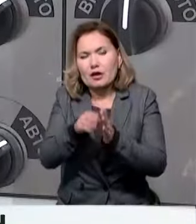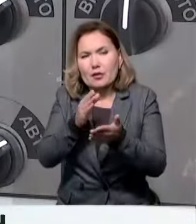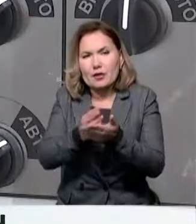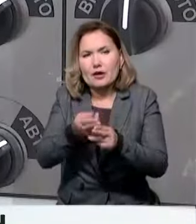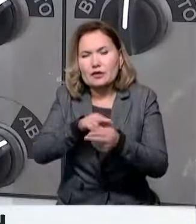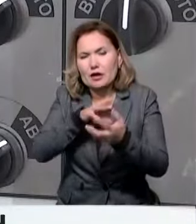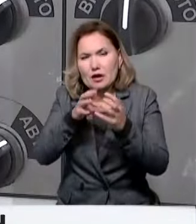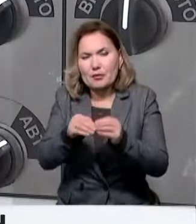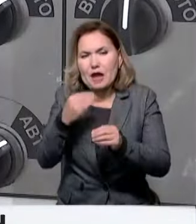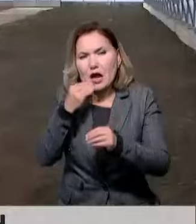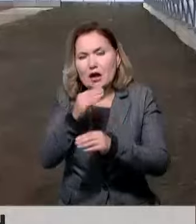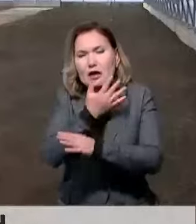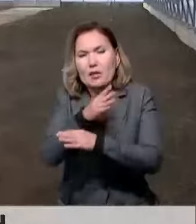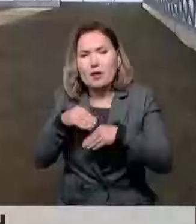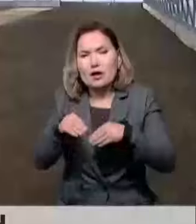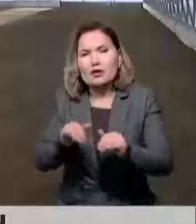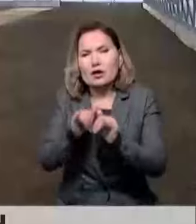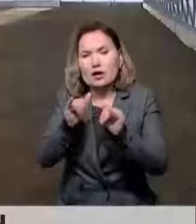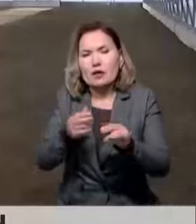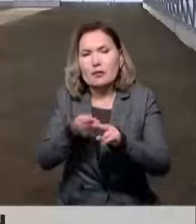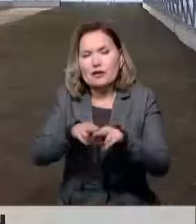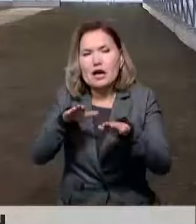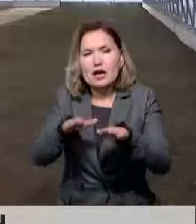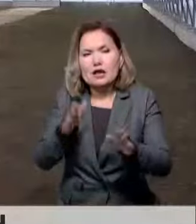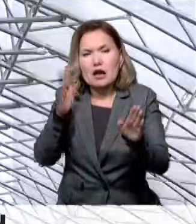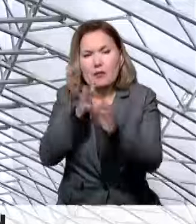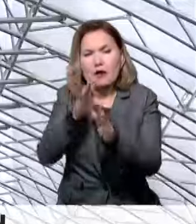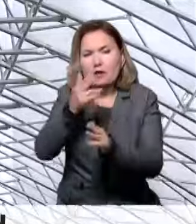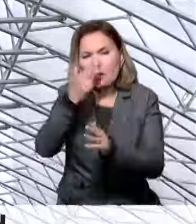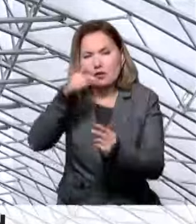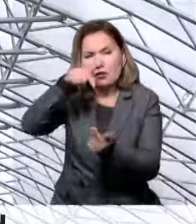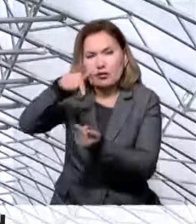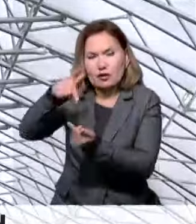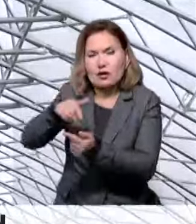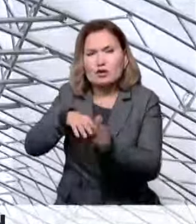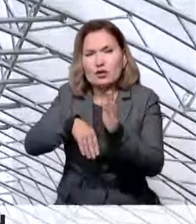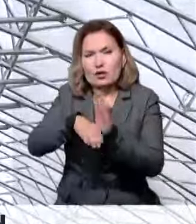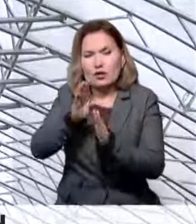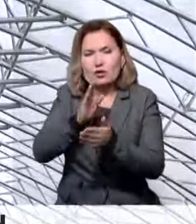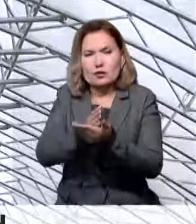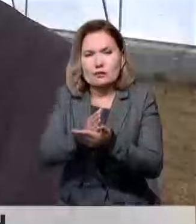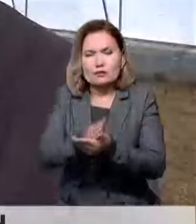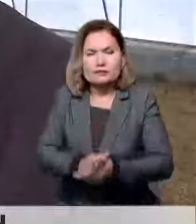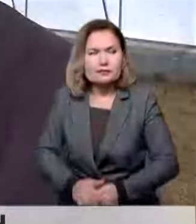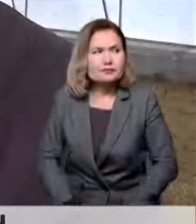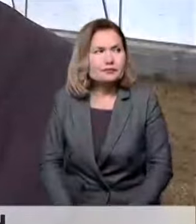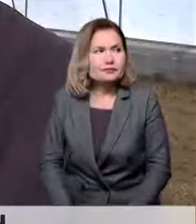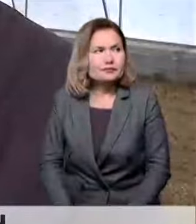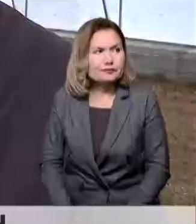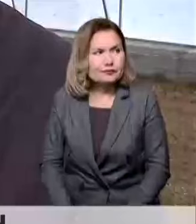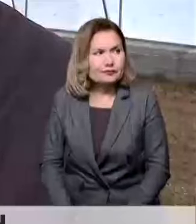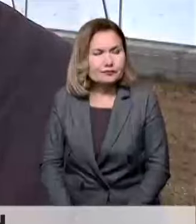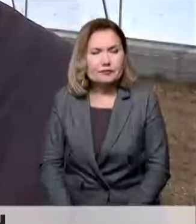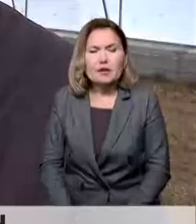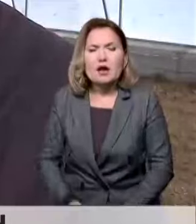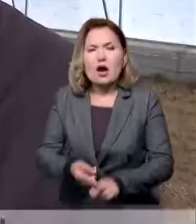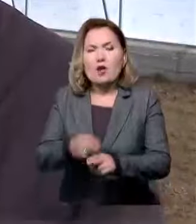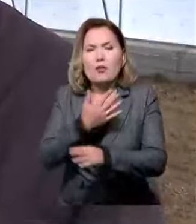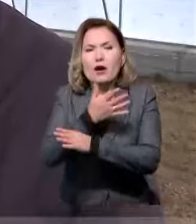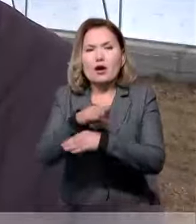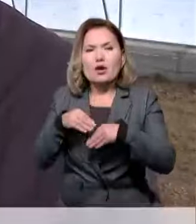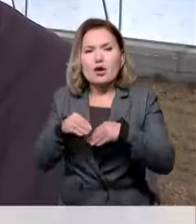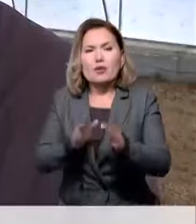Айталық тың тәсілмен өсірілетін қарағай көшеттері жергілікті климатқа жақсы бейімделген дейді жоба жетекшісі. Данный посадочный материал. Бұл